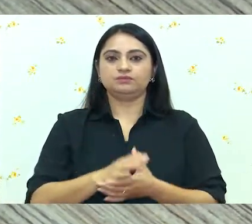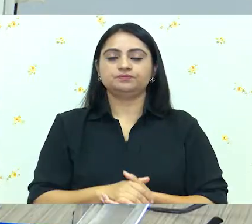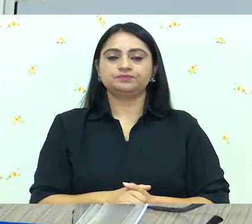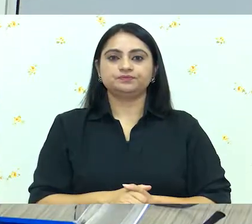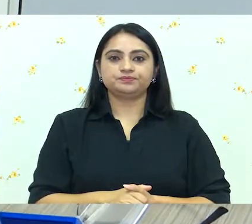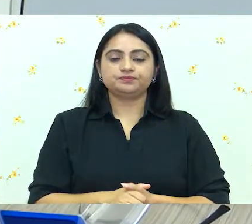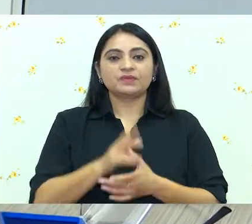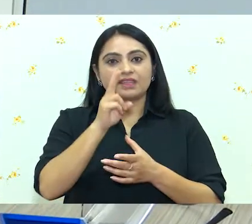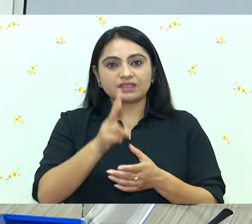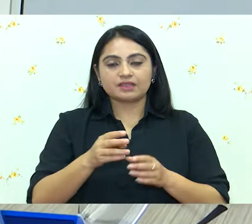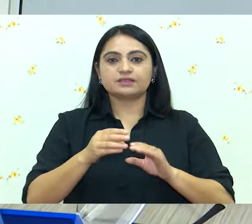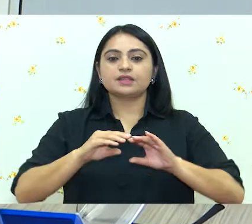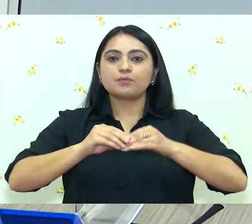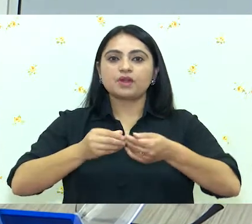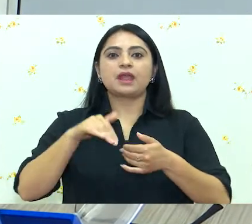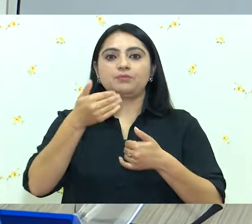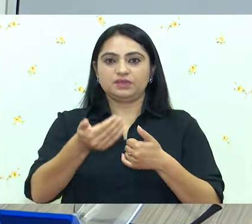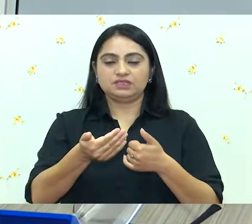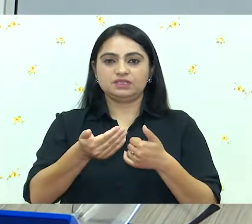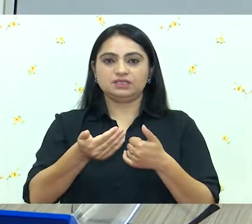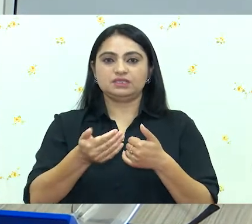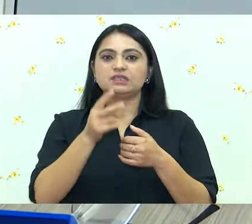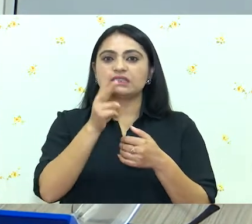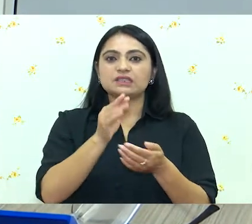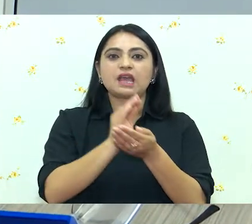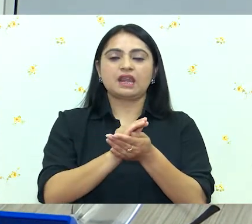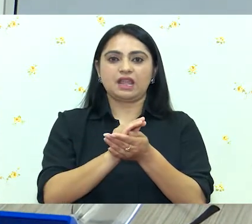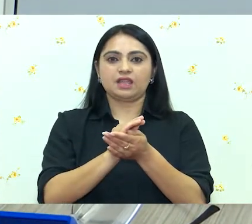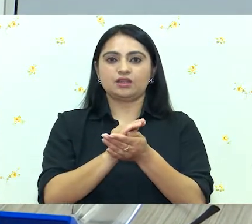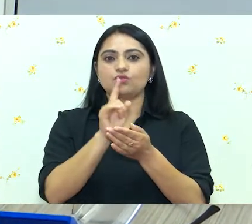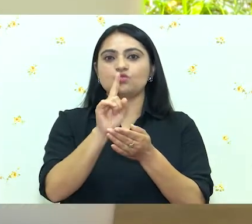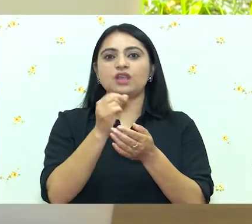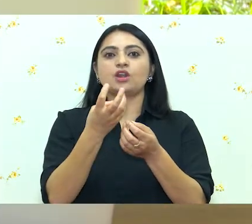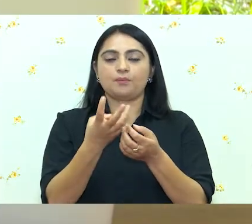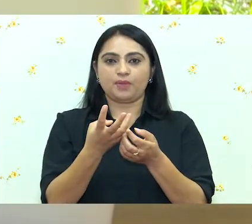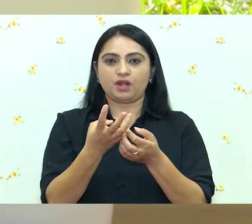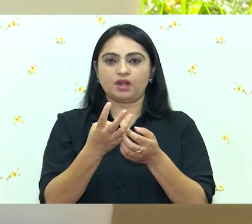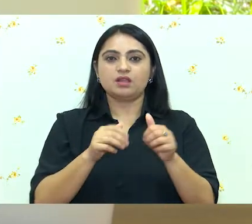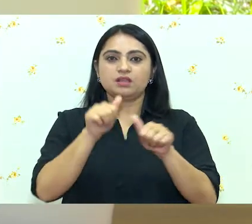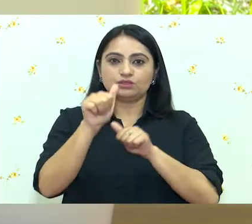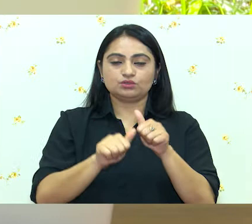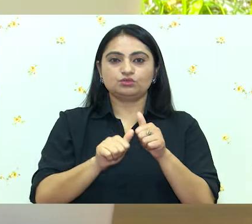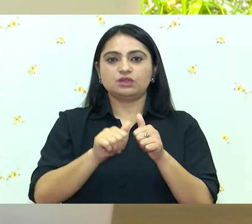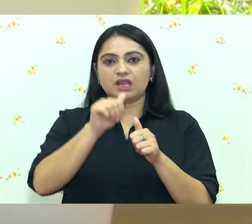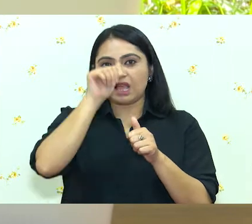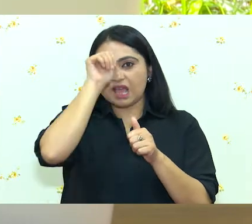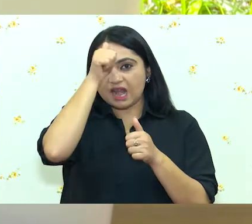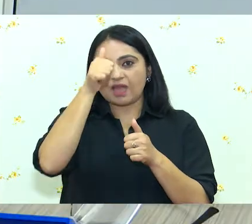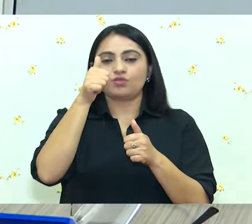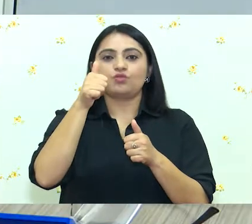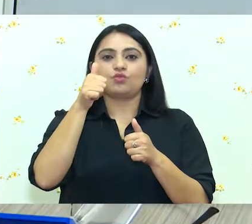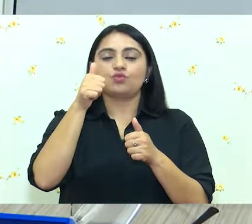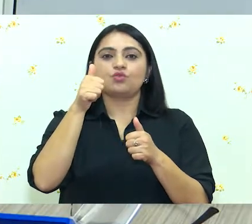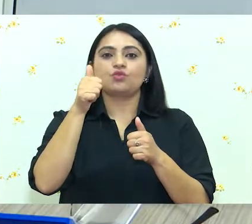हुँदैन। यसरी पट्याइसकेपछि त्यहाँ राखिएको एक नम्बर जुन चाहिँ रातो मसीले लेखेको हुन्छ